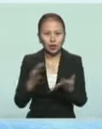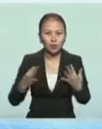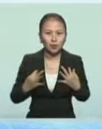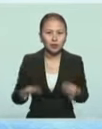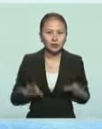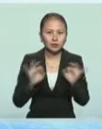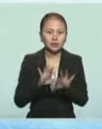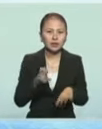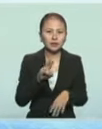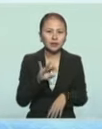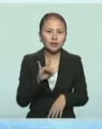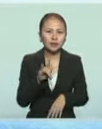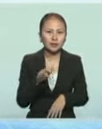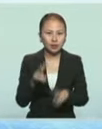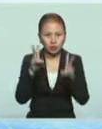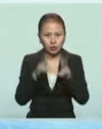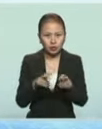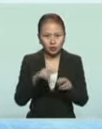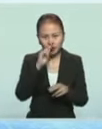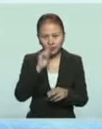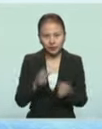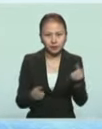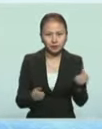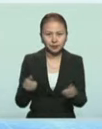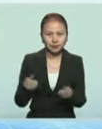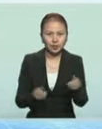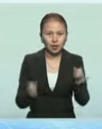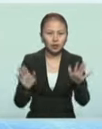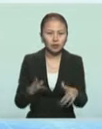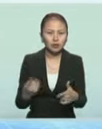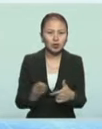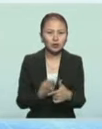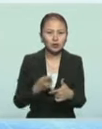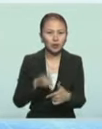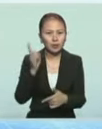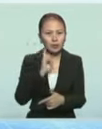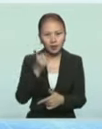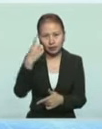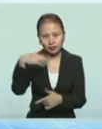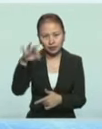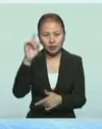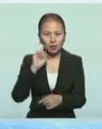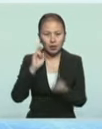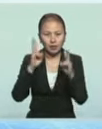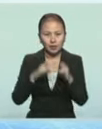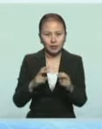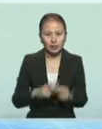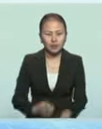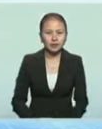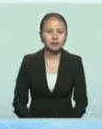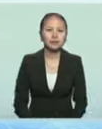мәлімет бойынша апатқа спринтер жүргізушісі кінәлі көрінеді. Дегенмен жол сақшылары апаттың жай жапсарын анықтап жатыр.